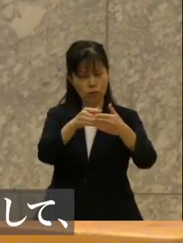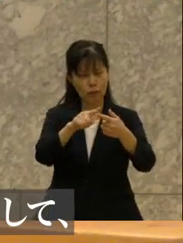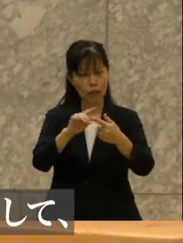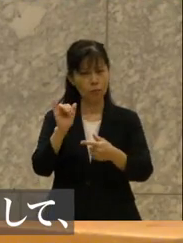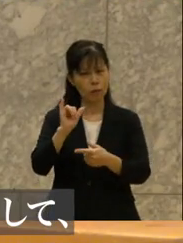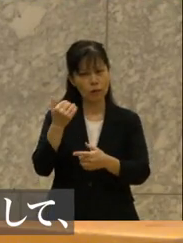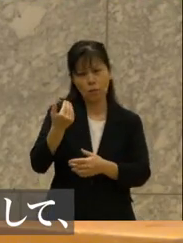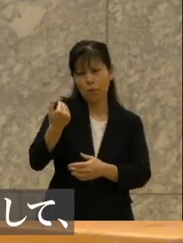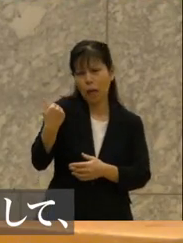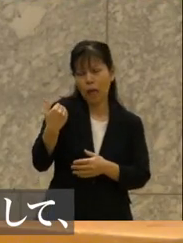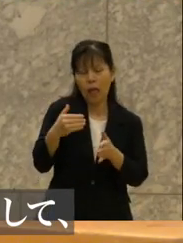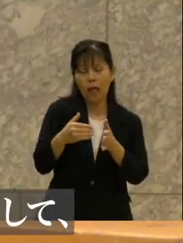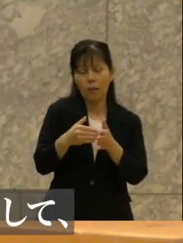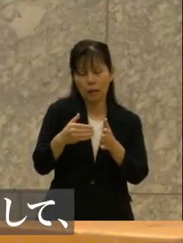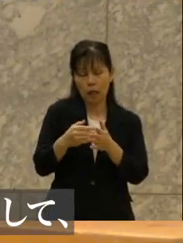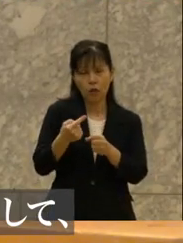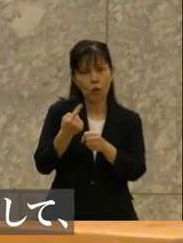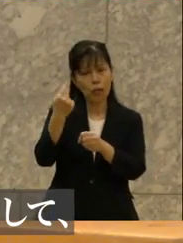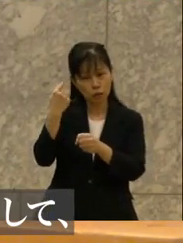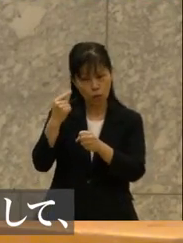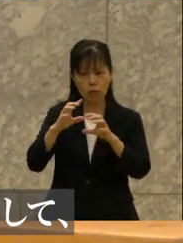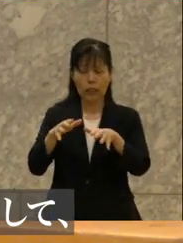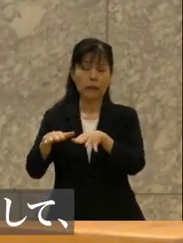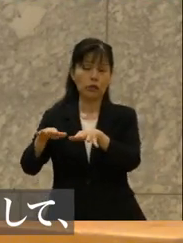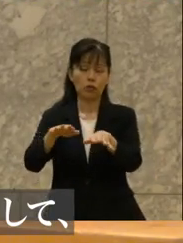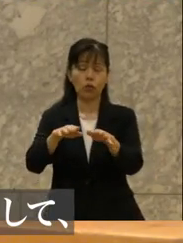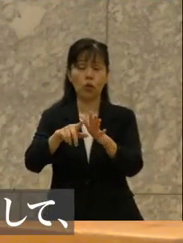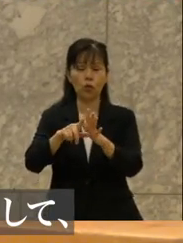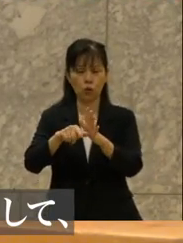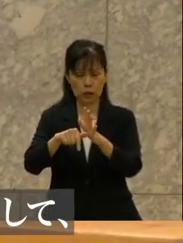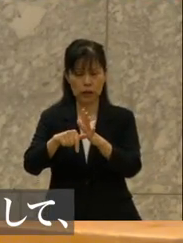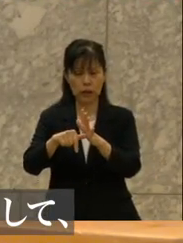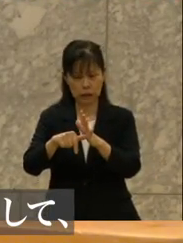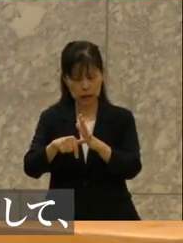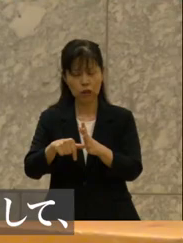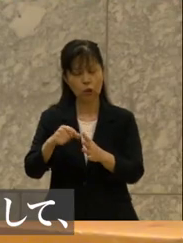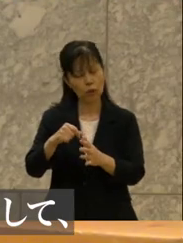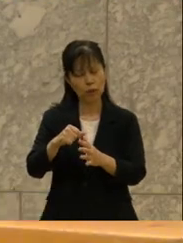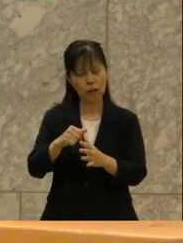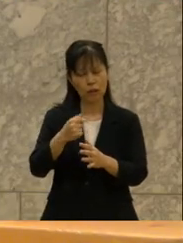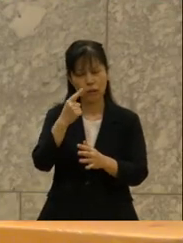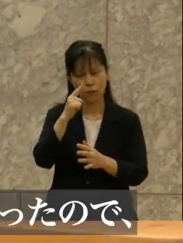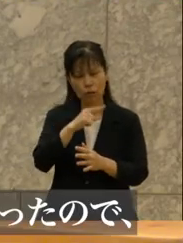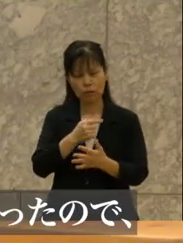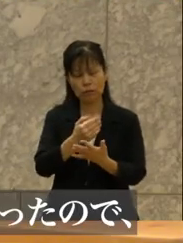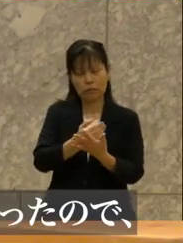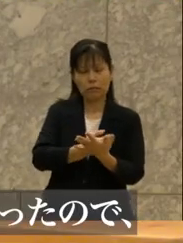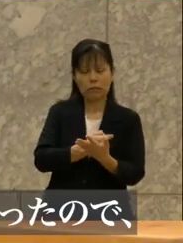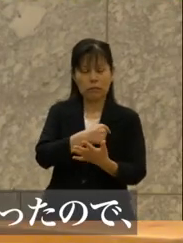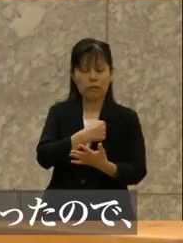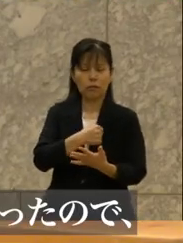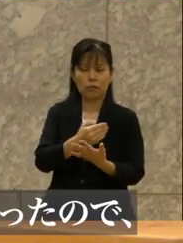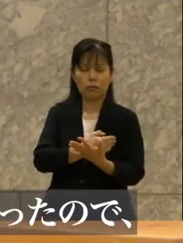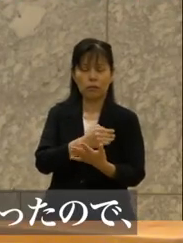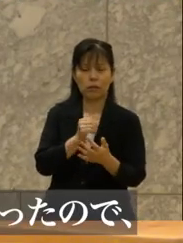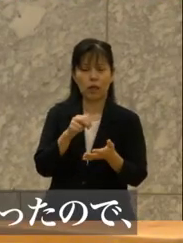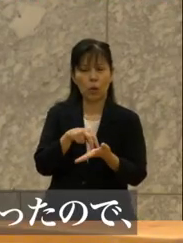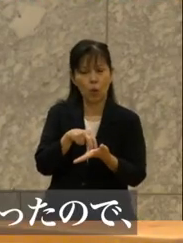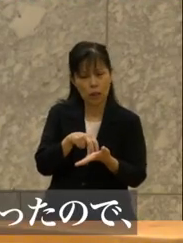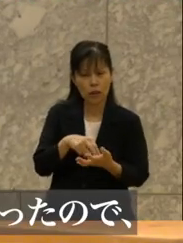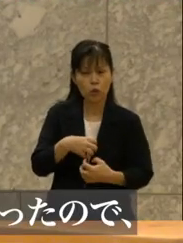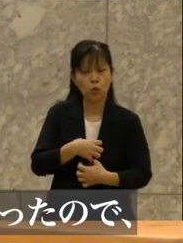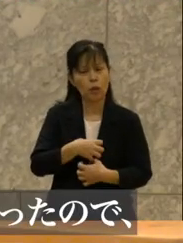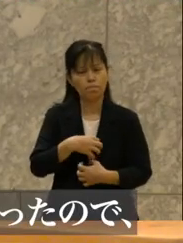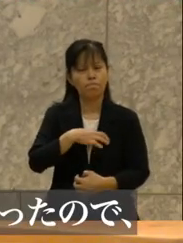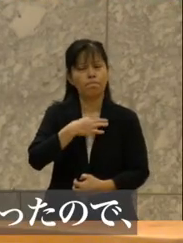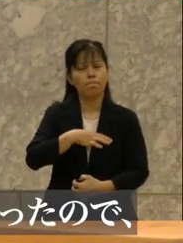その去年のオレゴンの世界陸上のトラウマとかもあったりしてやっぱり恐怖や不安